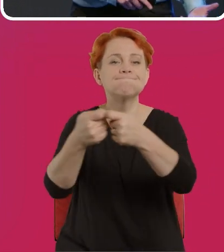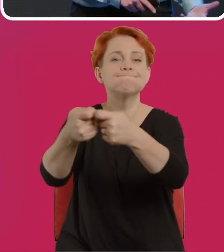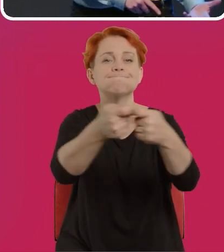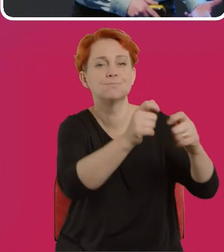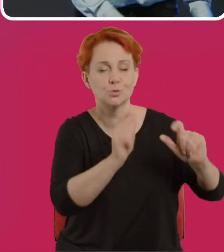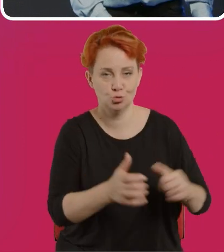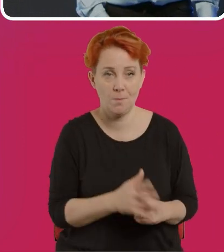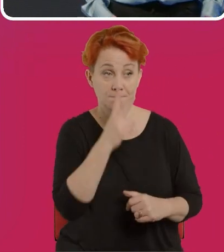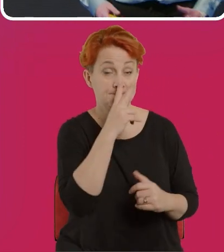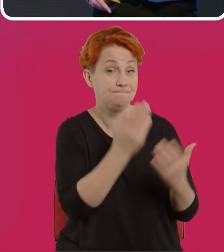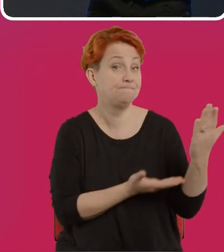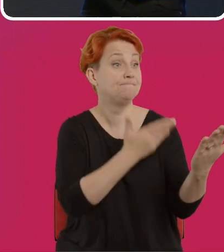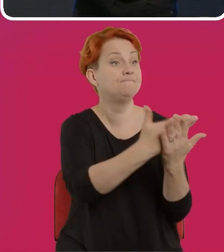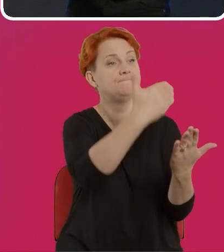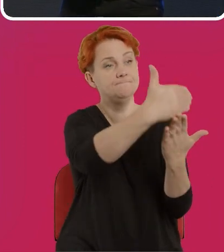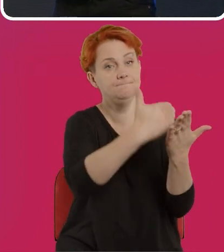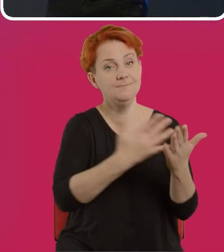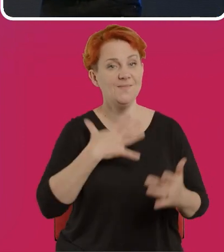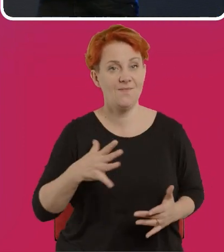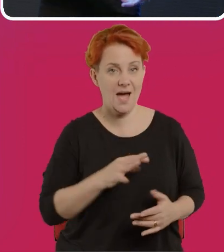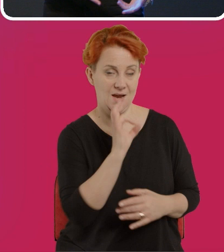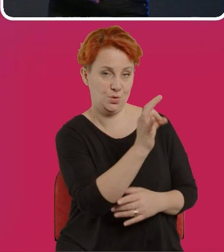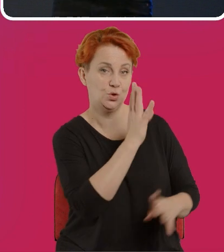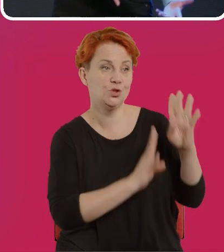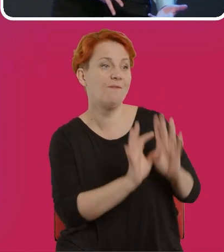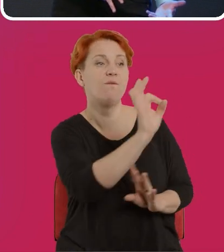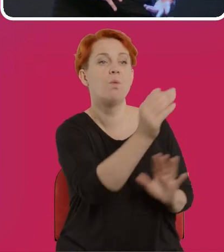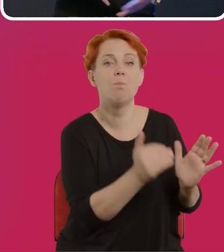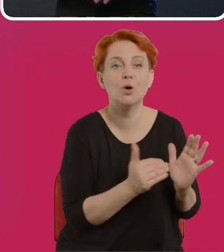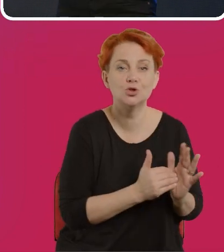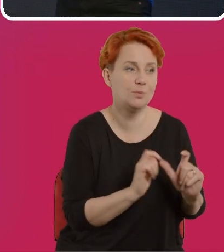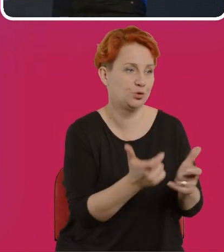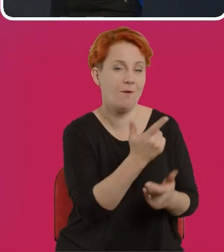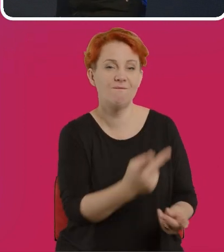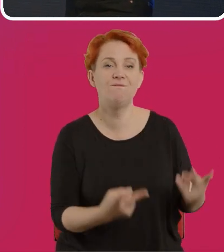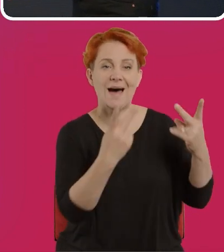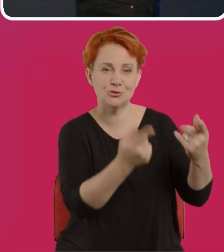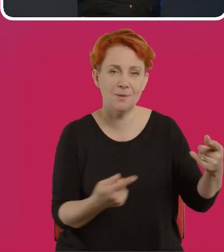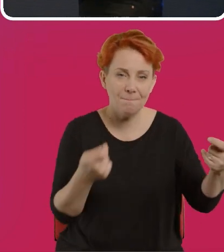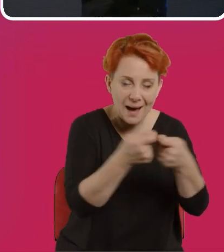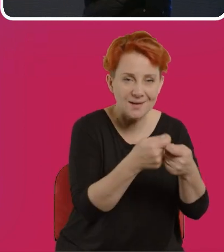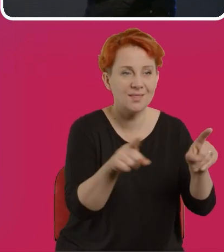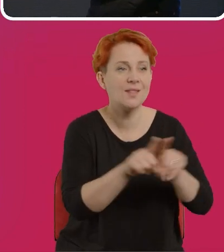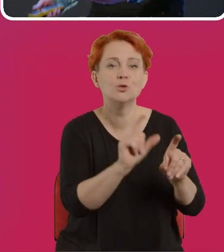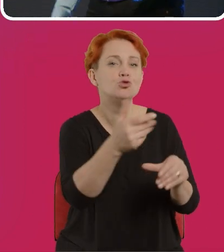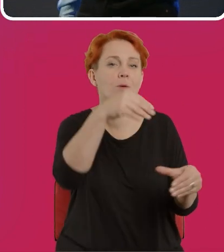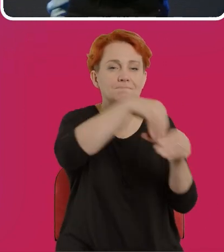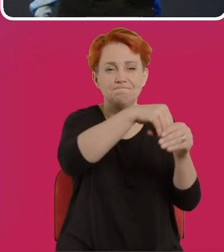to, propozycję wartości naszego klienta, na tym, czego on potrzebuje, jakich kluczowych partnerów, jakich kluczowych zasobów i tak